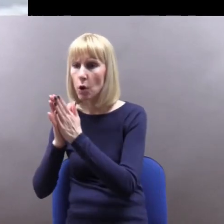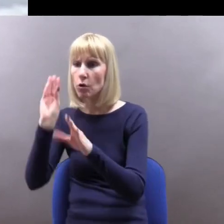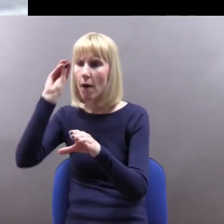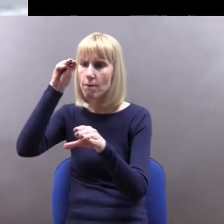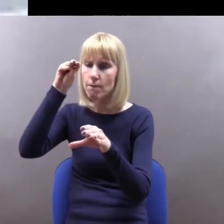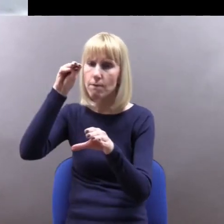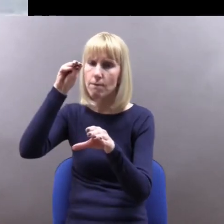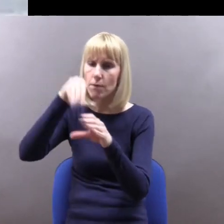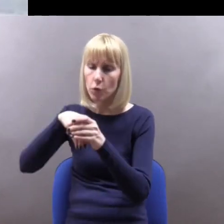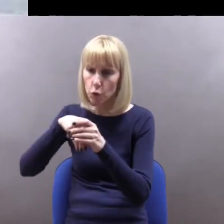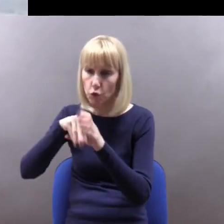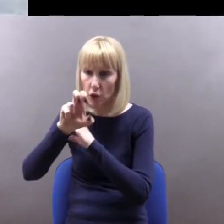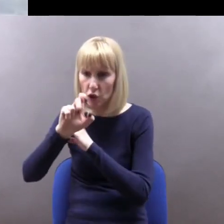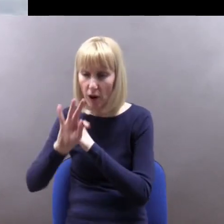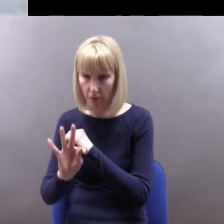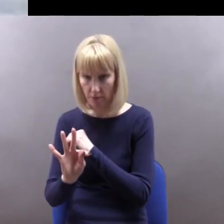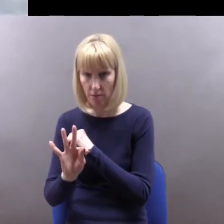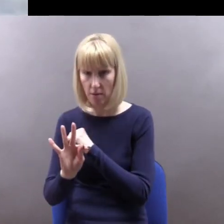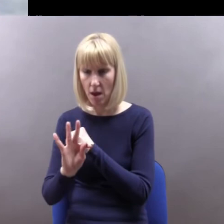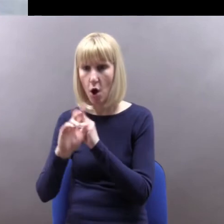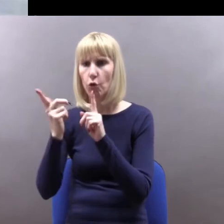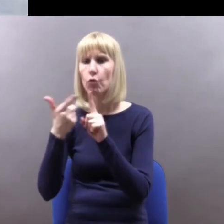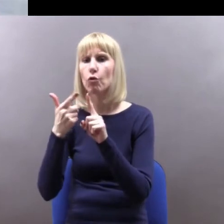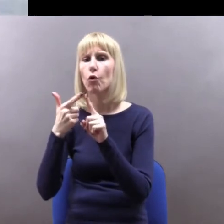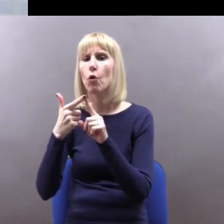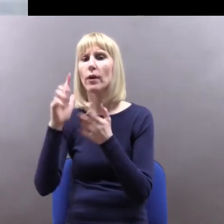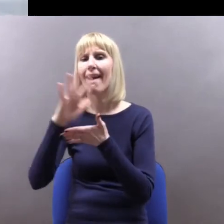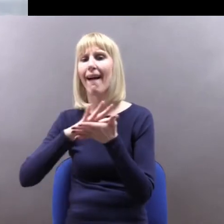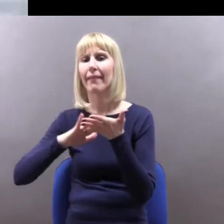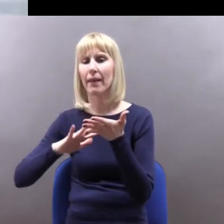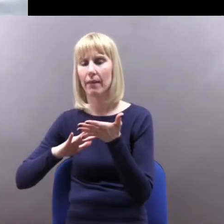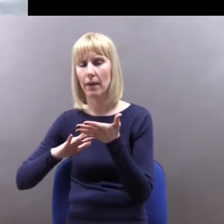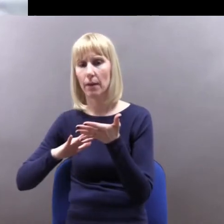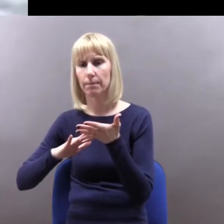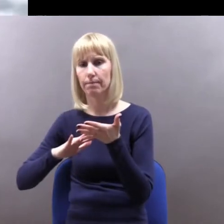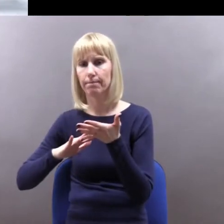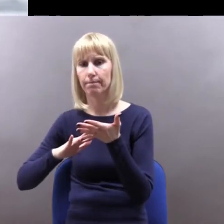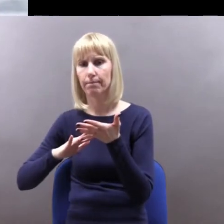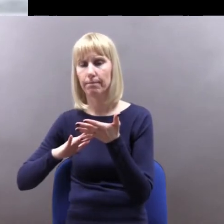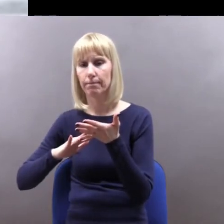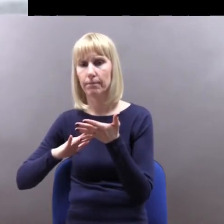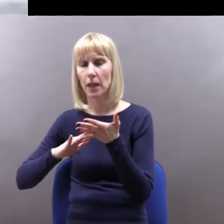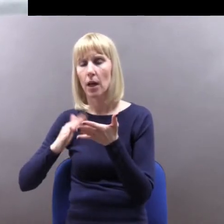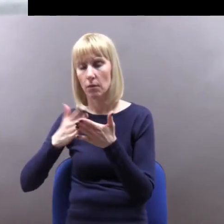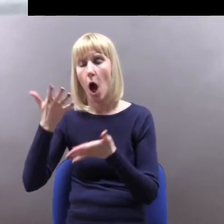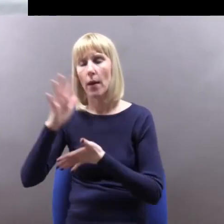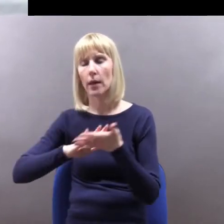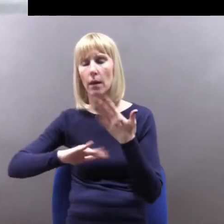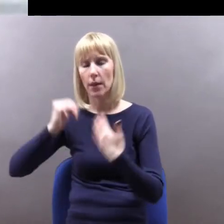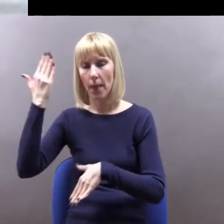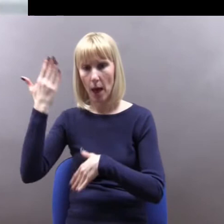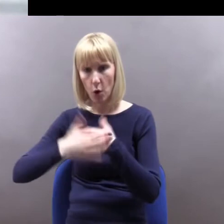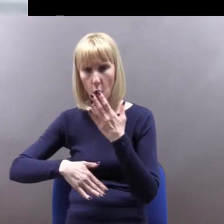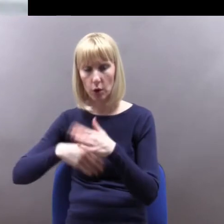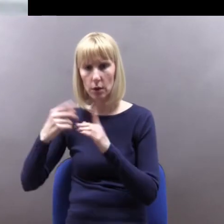zarzucenie na czat drugiej naszej ankiety, post kończącej